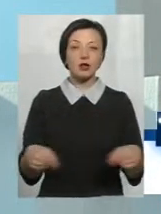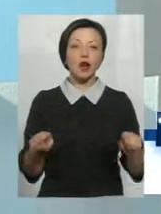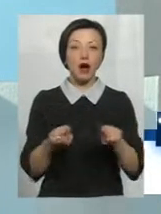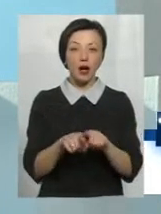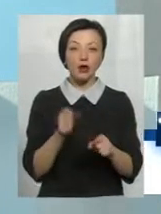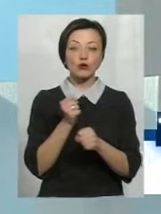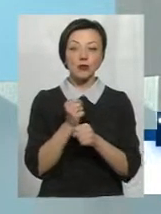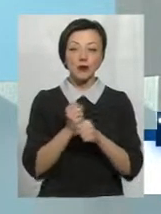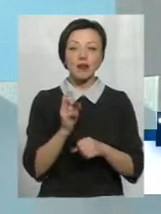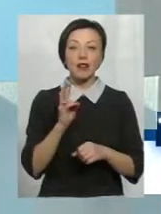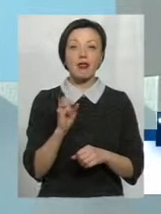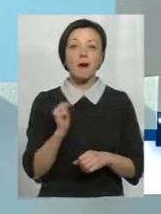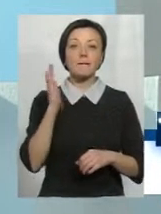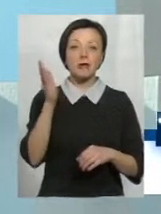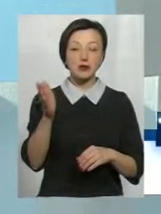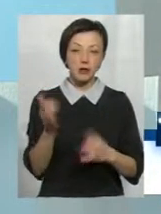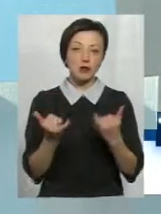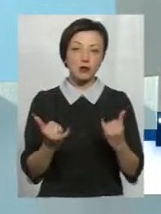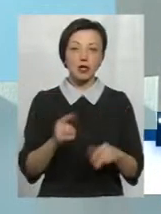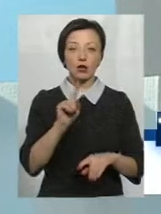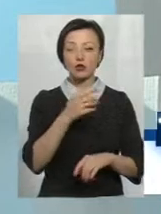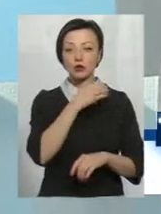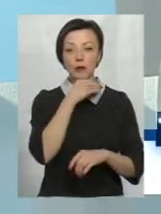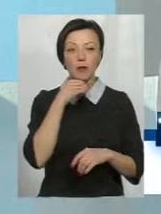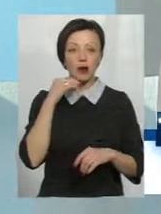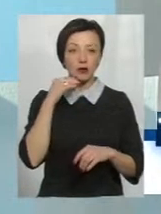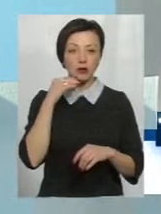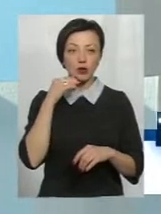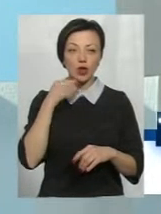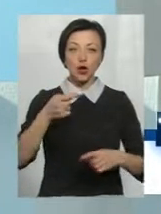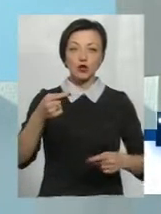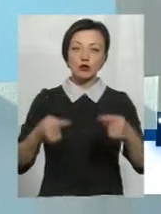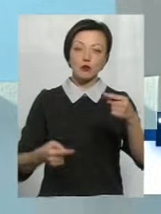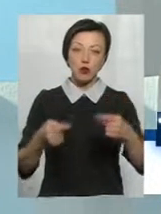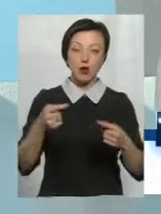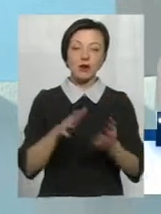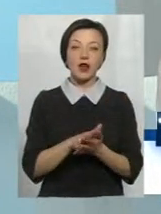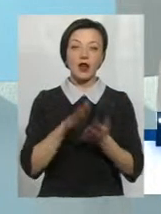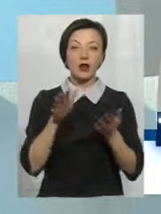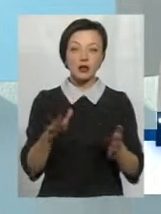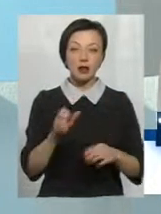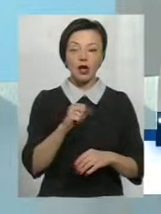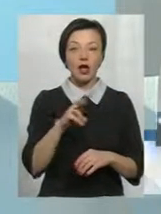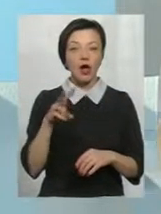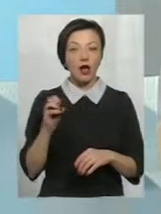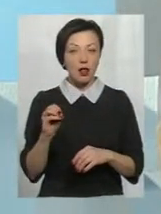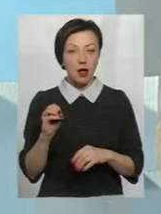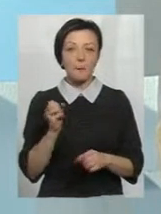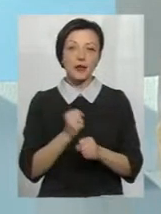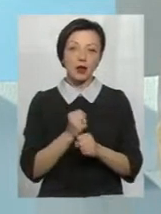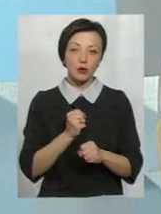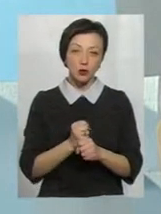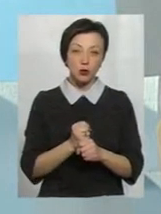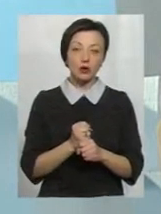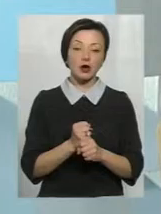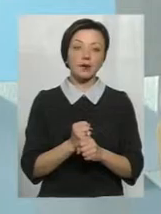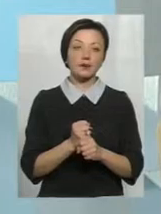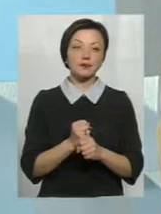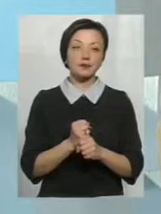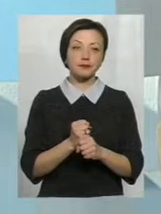зробилася на перспективу. Зараз дуже багато спорів, критики, але вона працює, вона